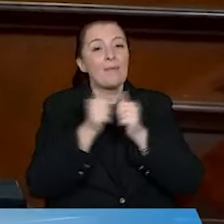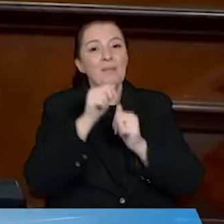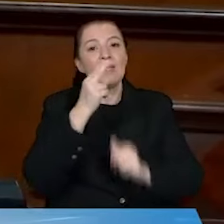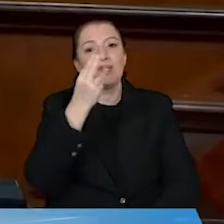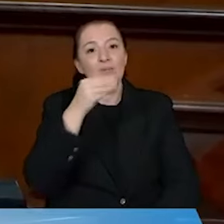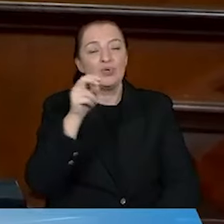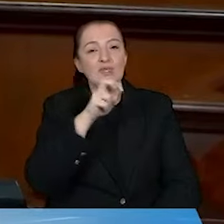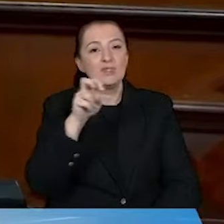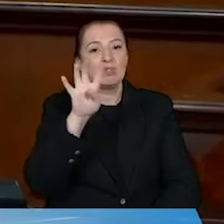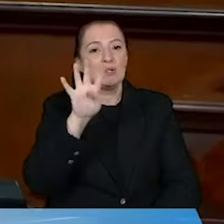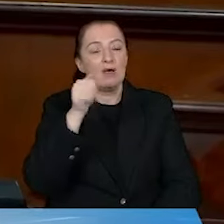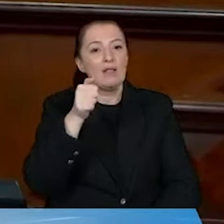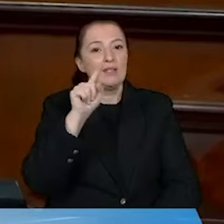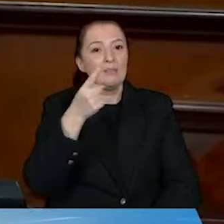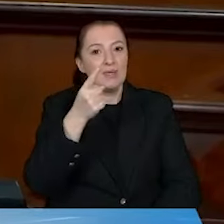7.846.000 TL